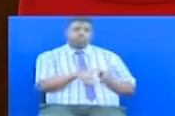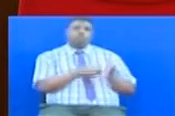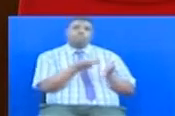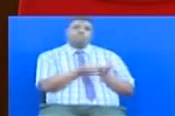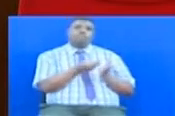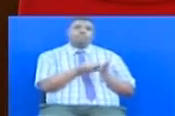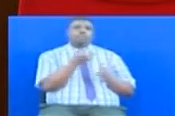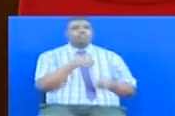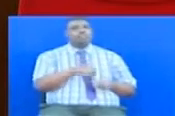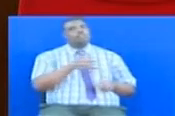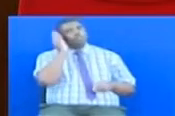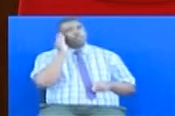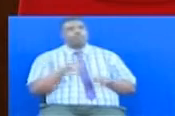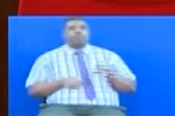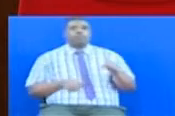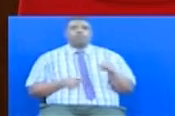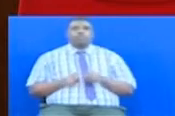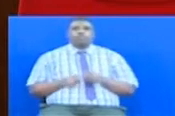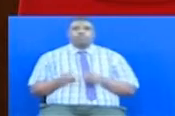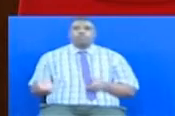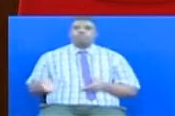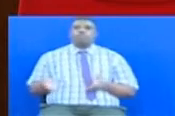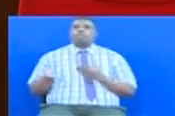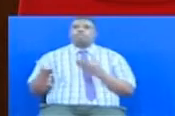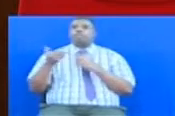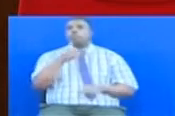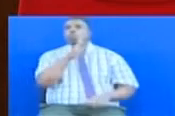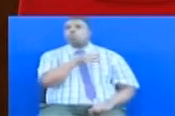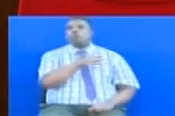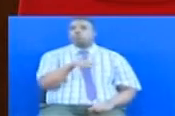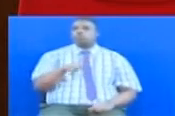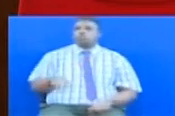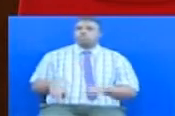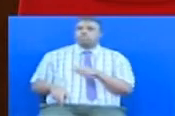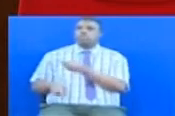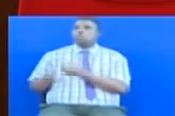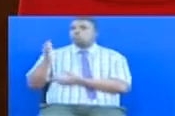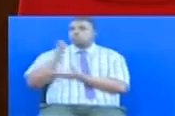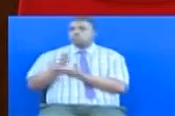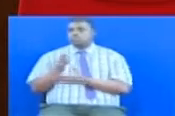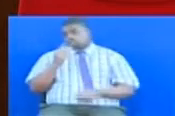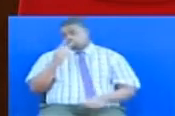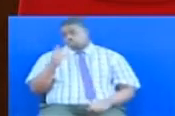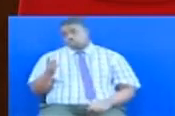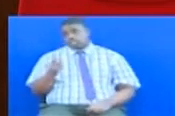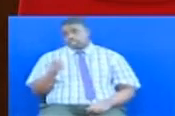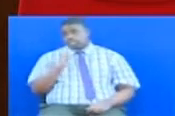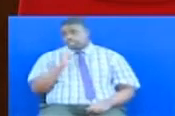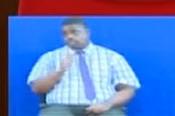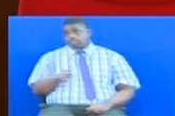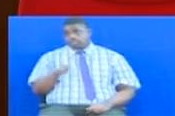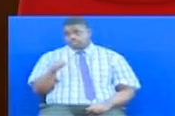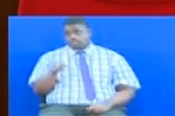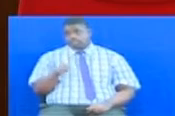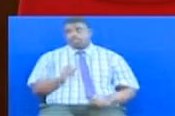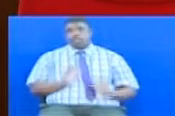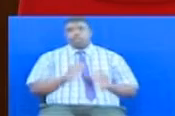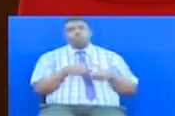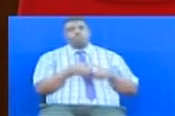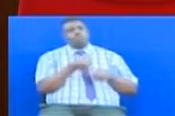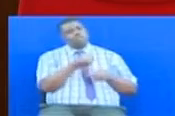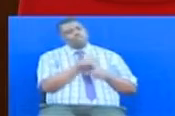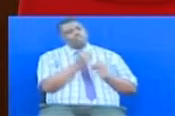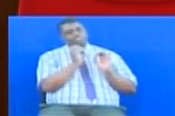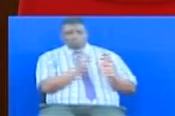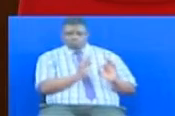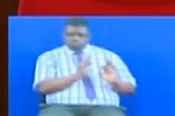umma pamoja na maendeleo kwa wananchi. Hiyo ni ukweli, kwa hiyo uone kabisa Mheshimiwa Naibu Spika, kamati zinafanya kazi nzuri